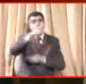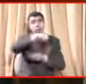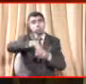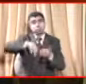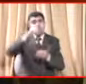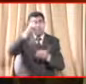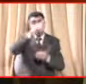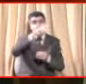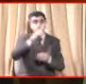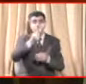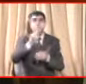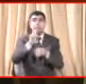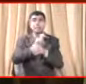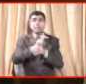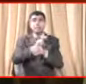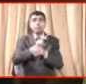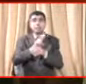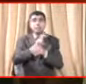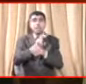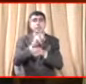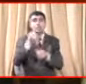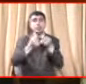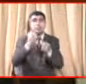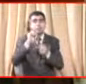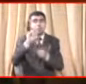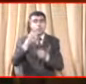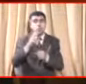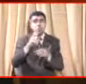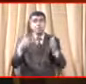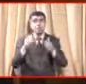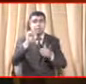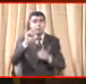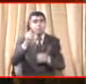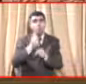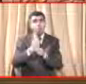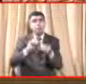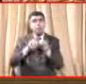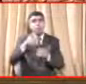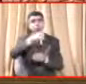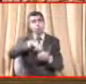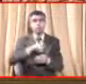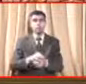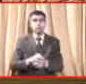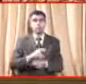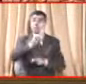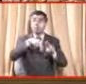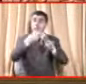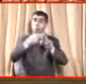منها السائقون المهنيون في صنف التاكسيات رقم 2. شكرا. كلمة السيد الوزير.